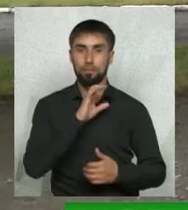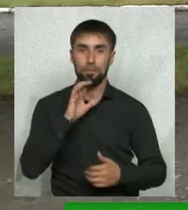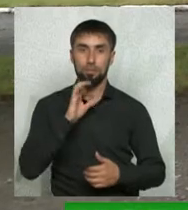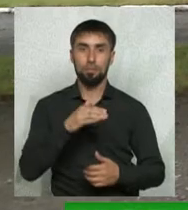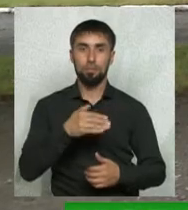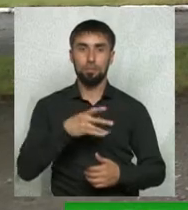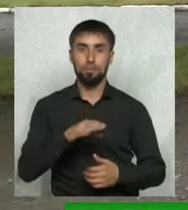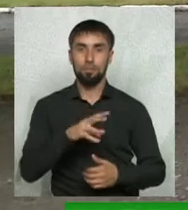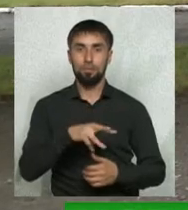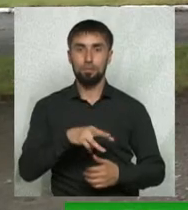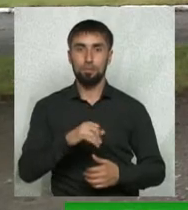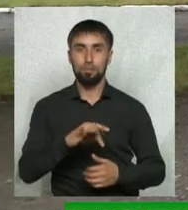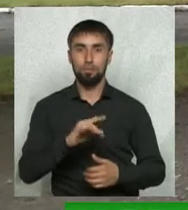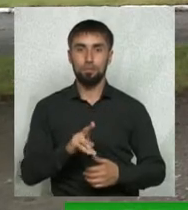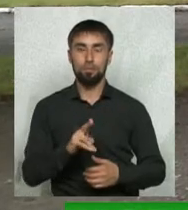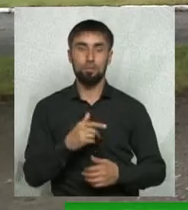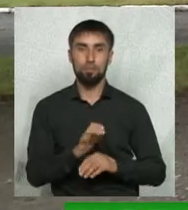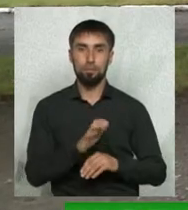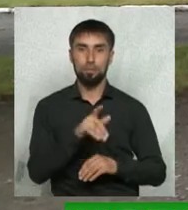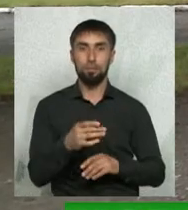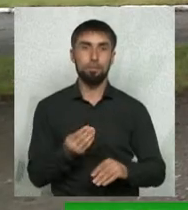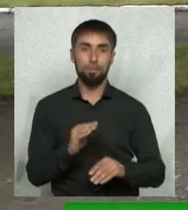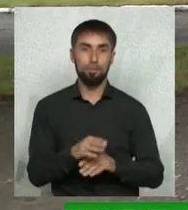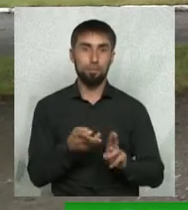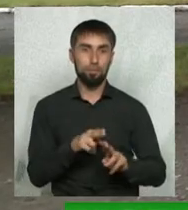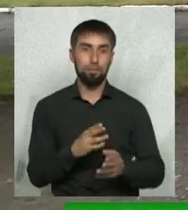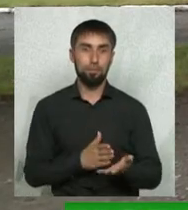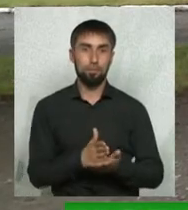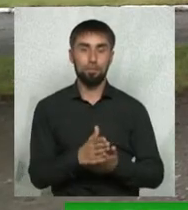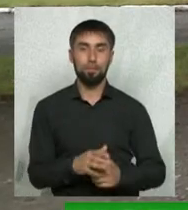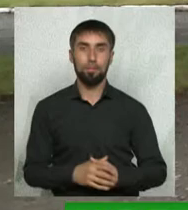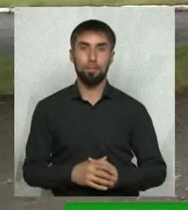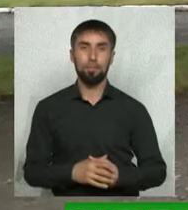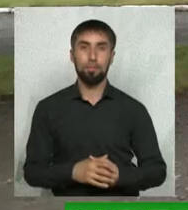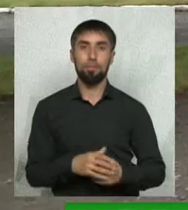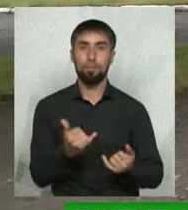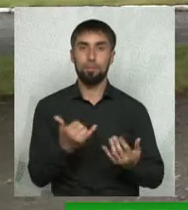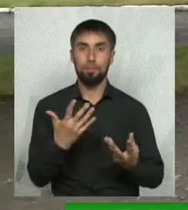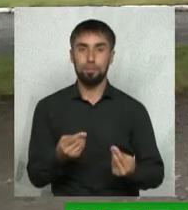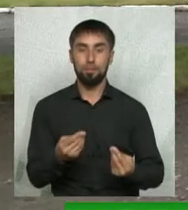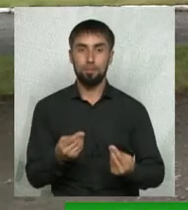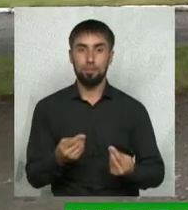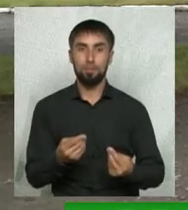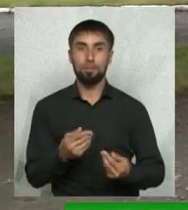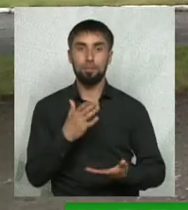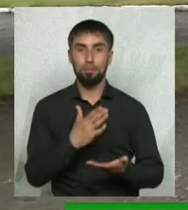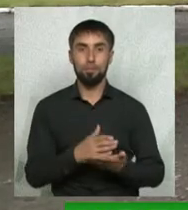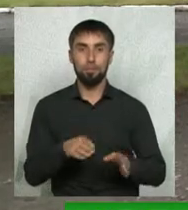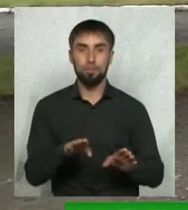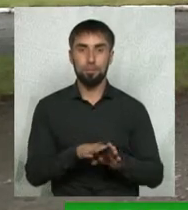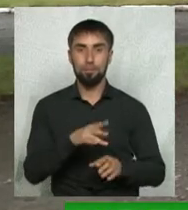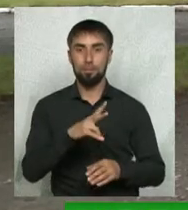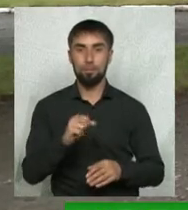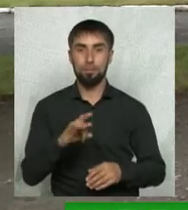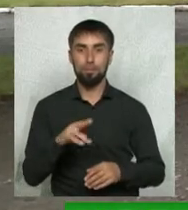Мурманск отправляем, поэтому у нас сегодня добавился вот это направление. То есть на сегодняшний день, имея тот наряд,